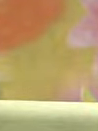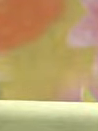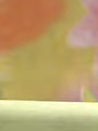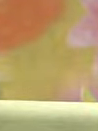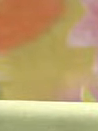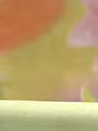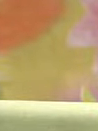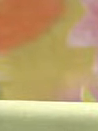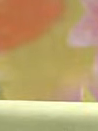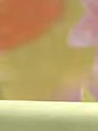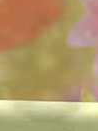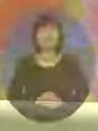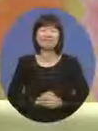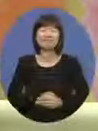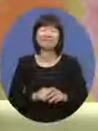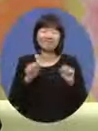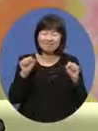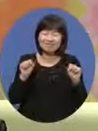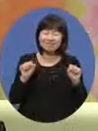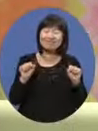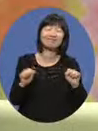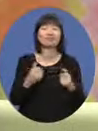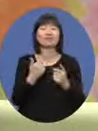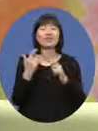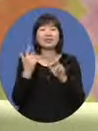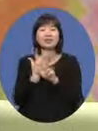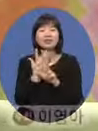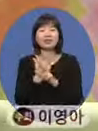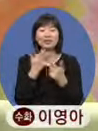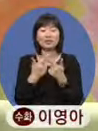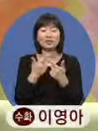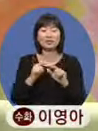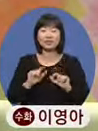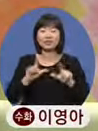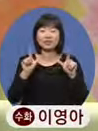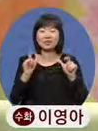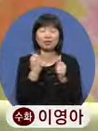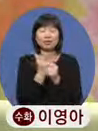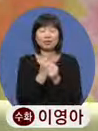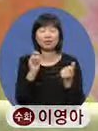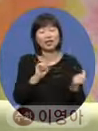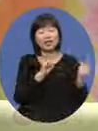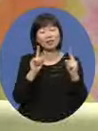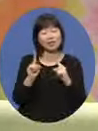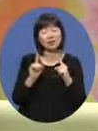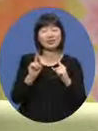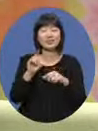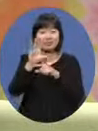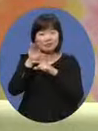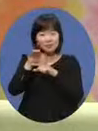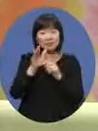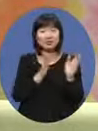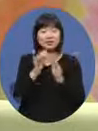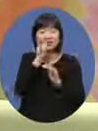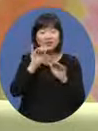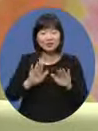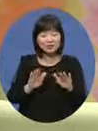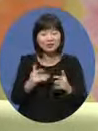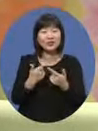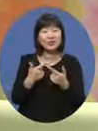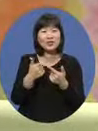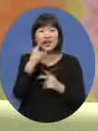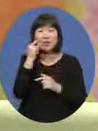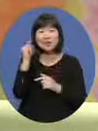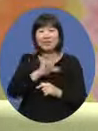부부모 문을 활짝 열었습니다. 매주 목요일은 부부회복 프로젝트 진행하고 있죠. 오늘도 목요일의 엄마 이혜정 씨 함께 하십니다.